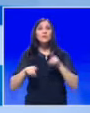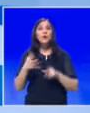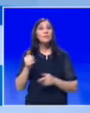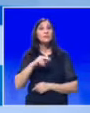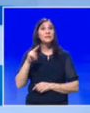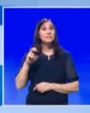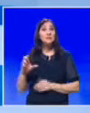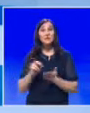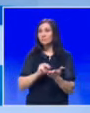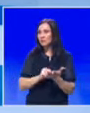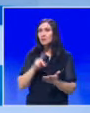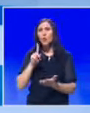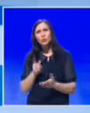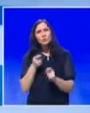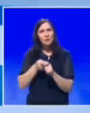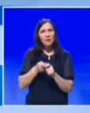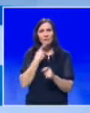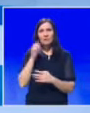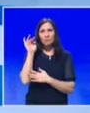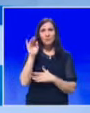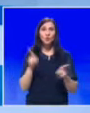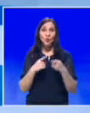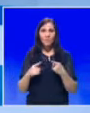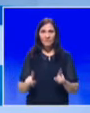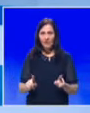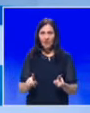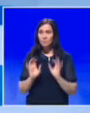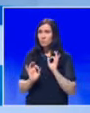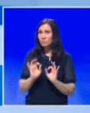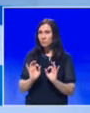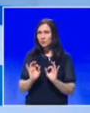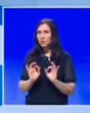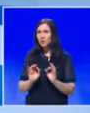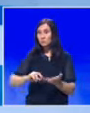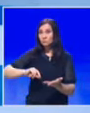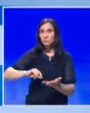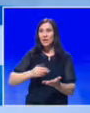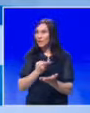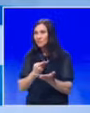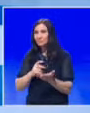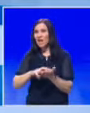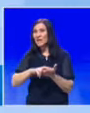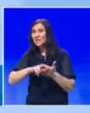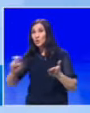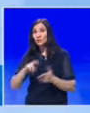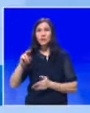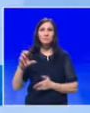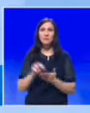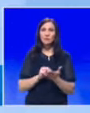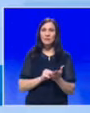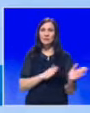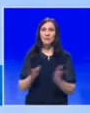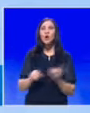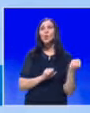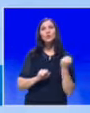ДПС? В сметките, които си правите за бъдещо управление, наистина ли изключвате ДПС от сметките? В Конституцията е записано, че